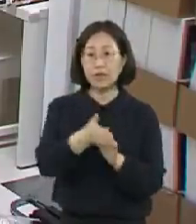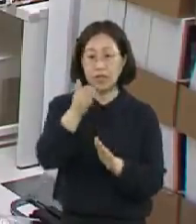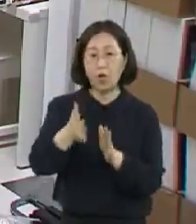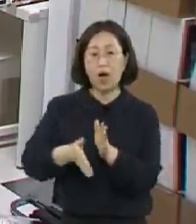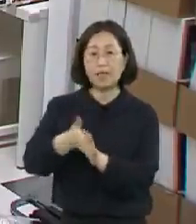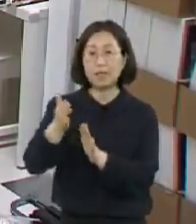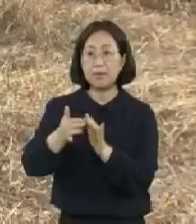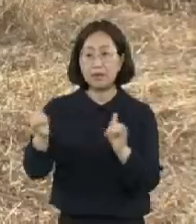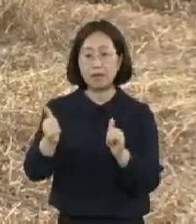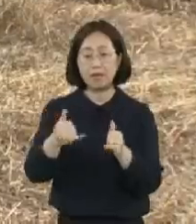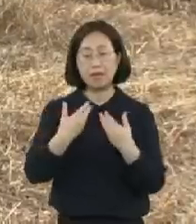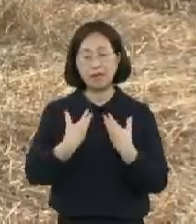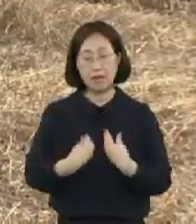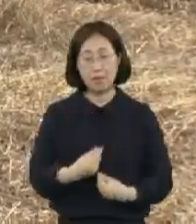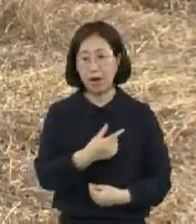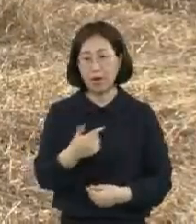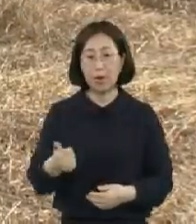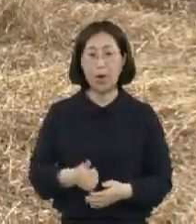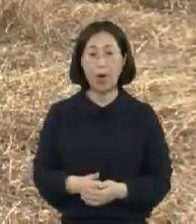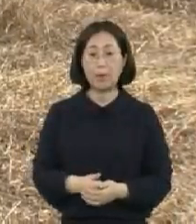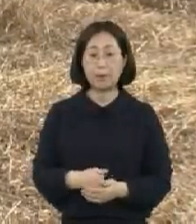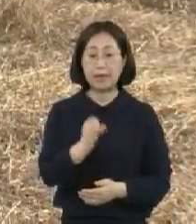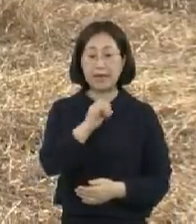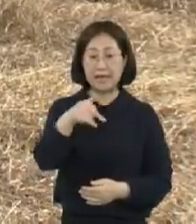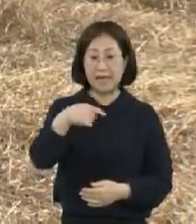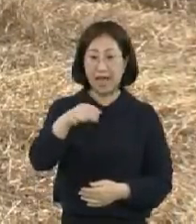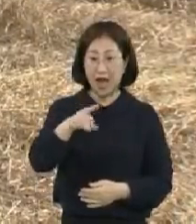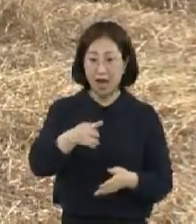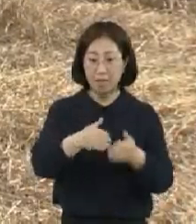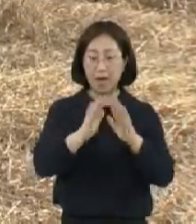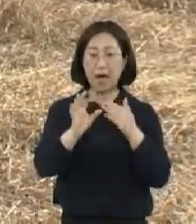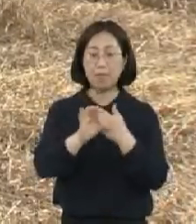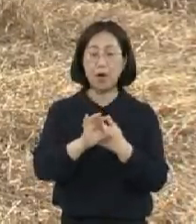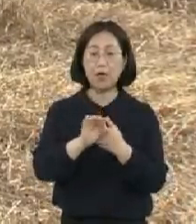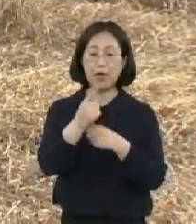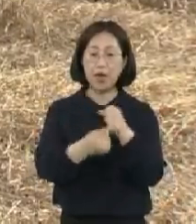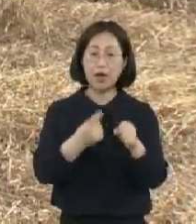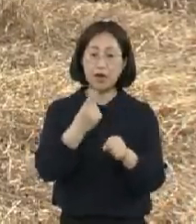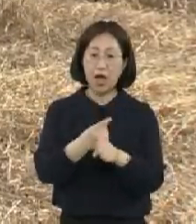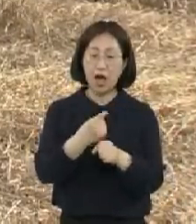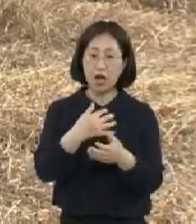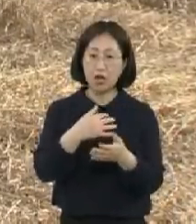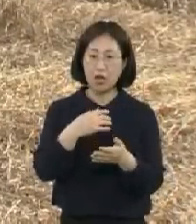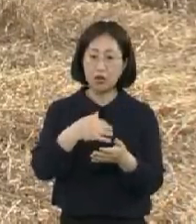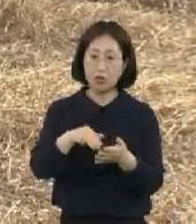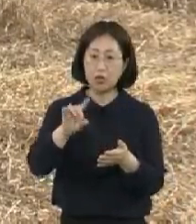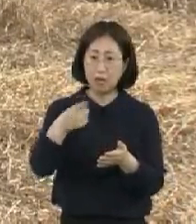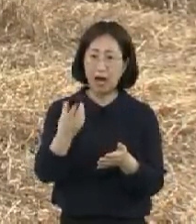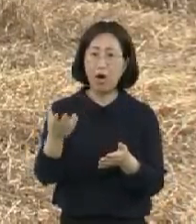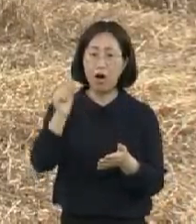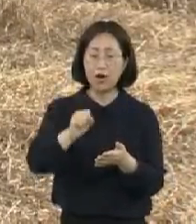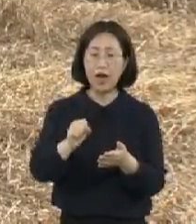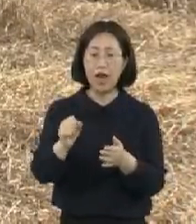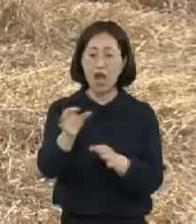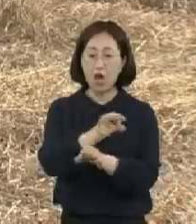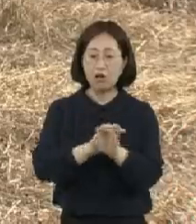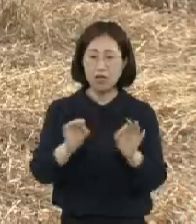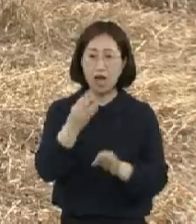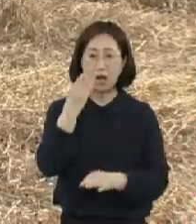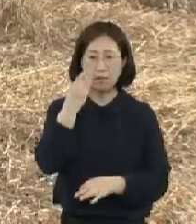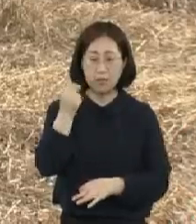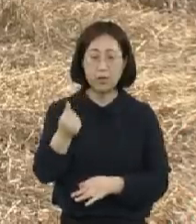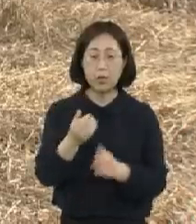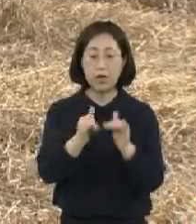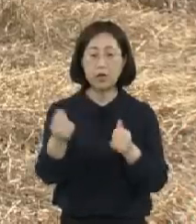아닙니다. 계룡시와 LH는 이케아가 들어서면 연간 수백억 원대의 매출로 지역 경제가 활성화되고 인구